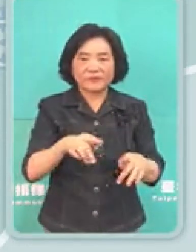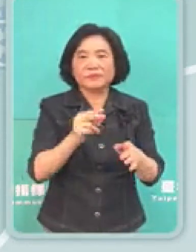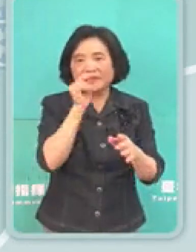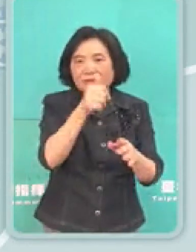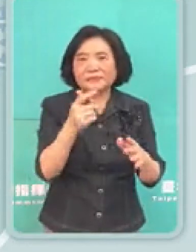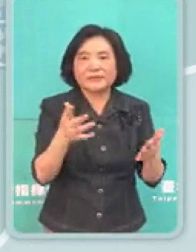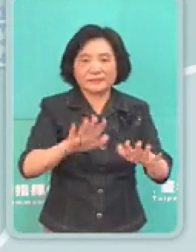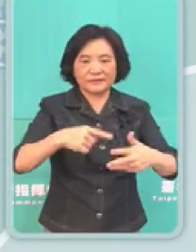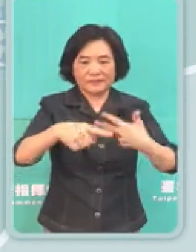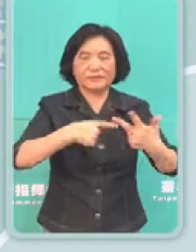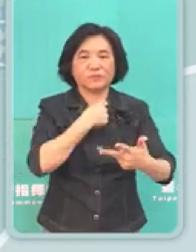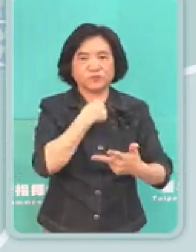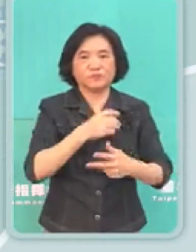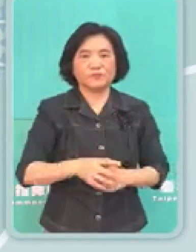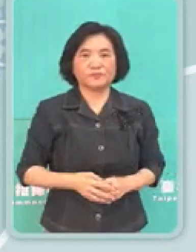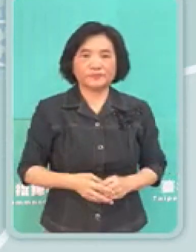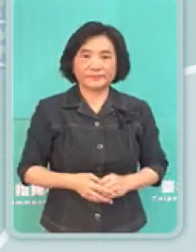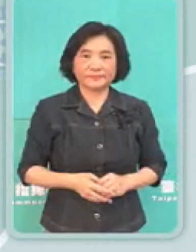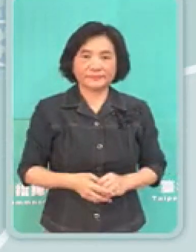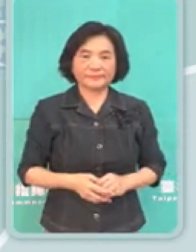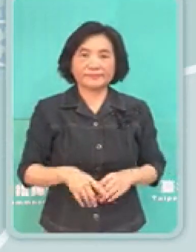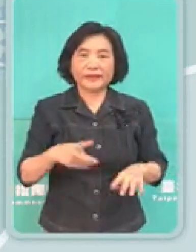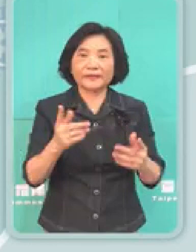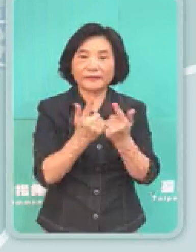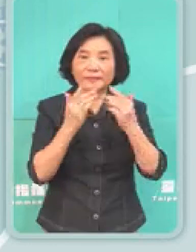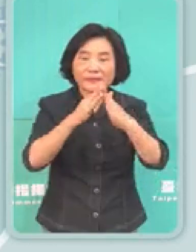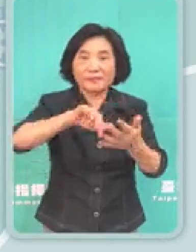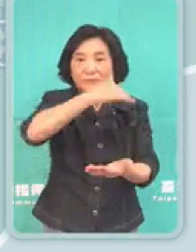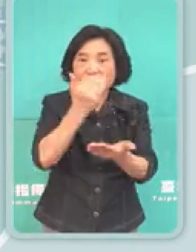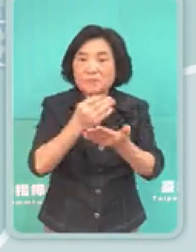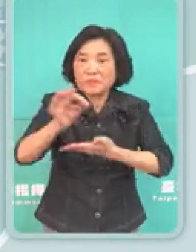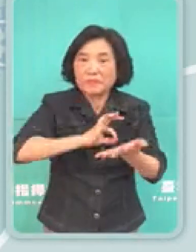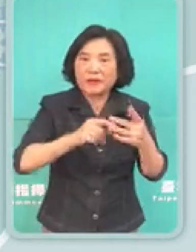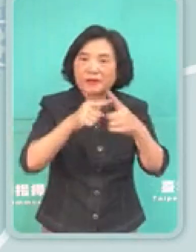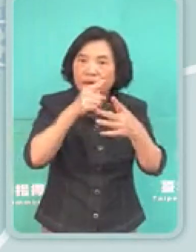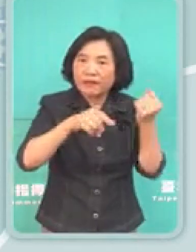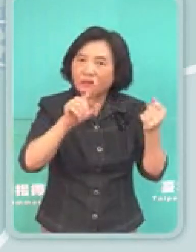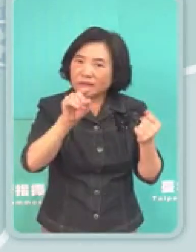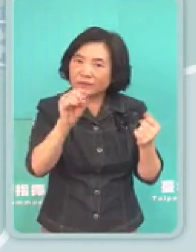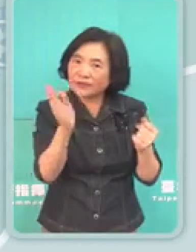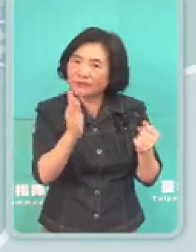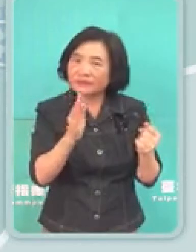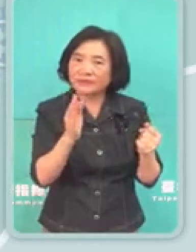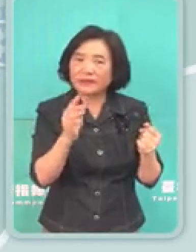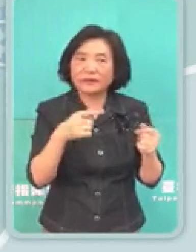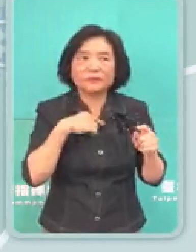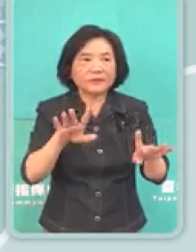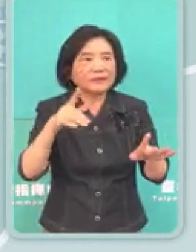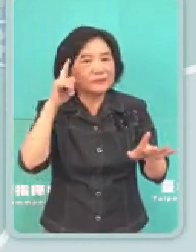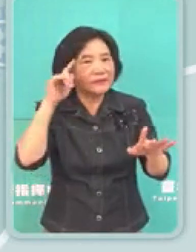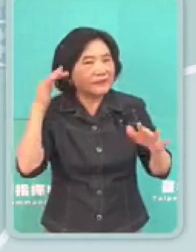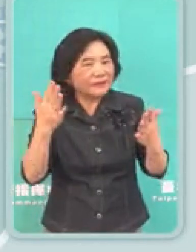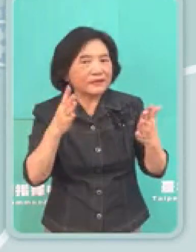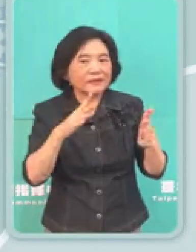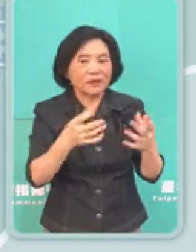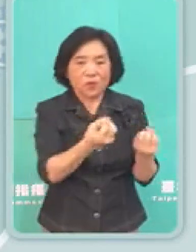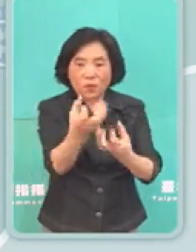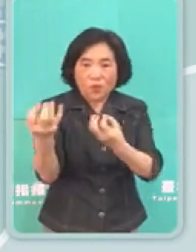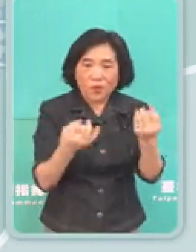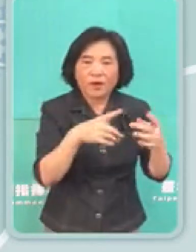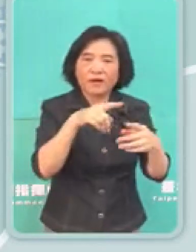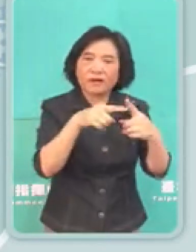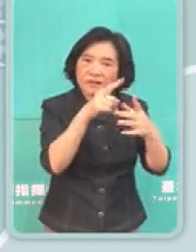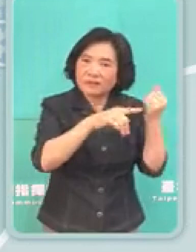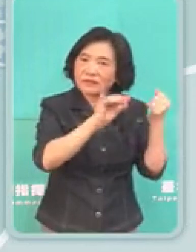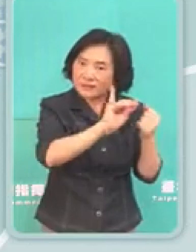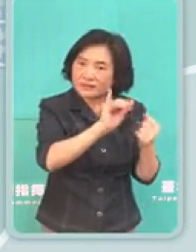我们这个礼拜要做。那刚才讲说我们台北市的批发市场有10000人，你知道，算一算就这样了哈。花卉大概是